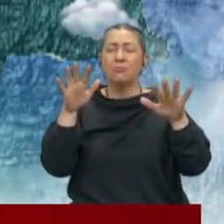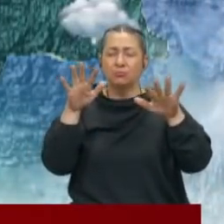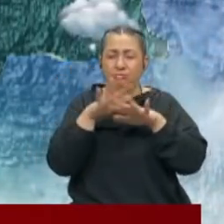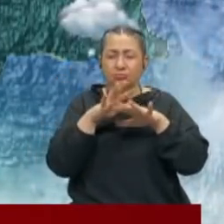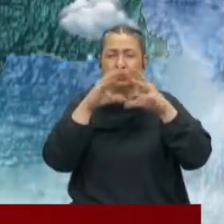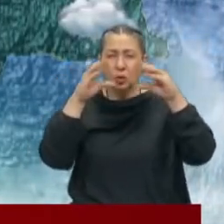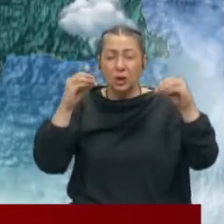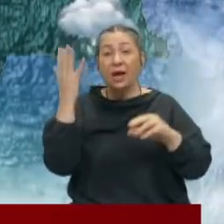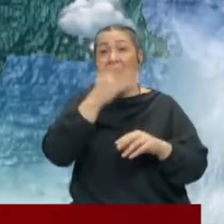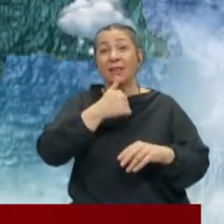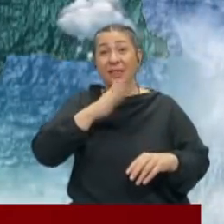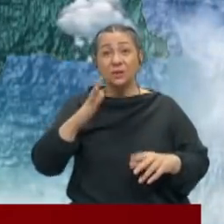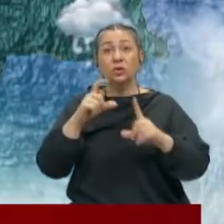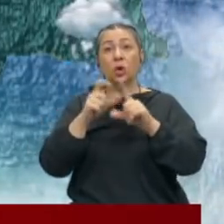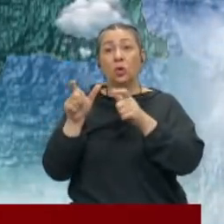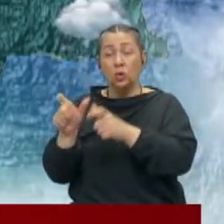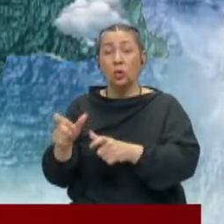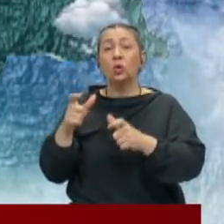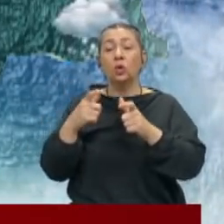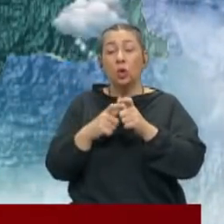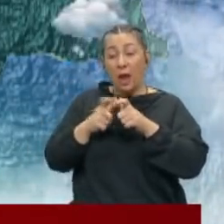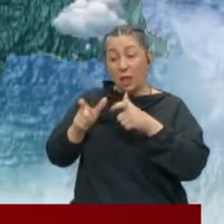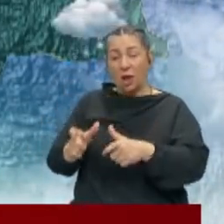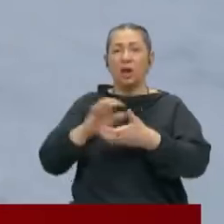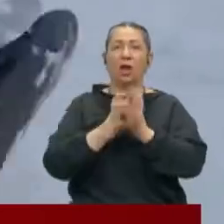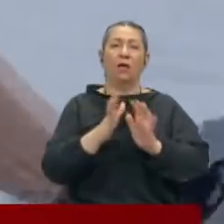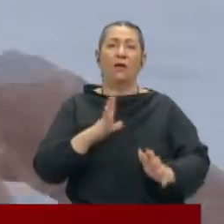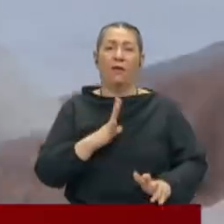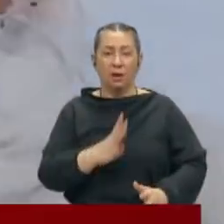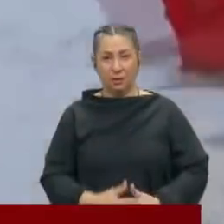bulutlu, Karadeniz ve Doğu ile Güneydoğu Anadolu'da kar var.